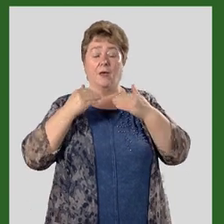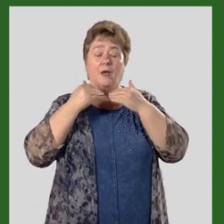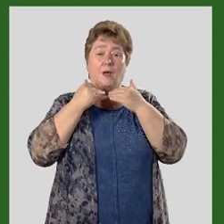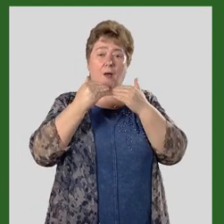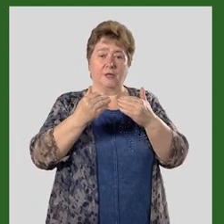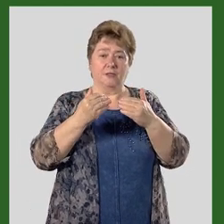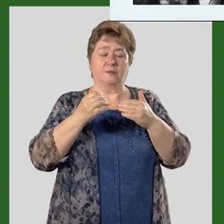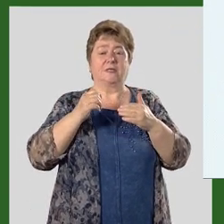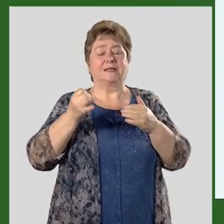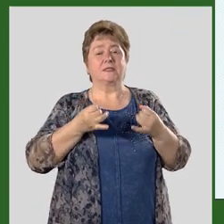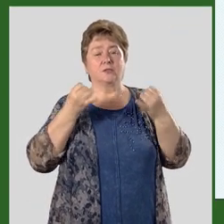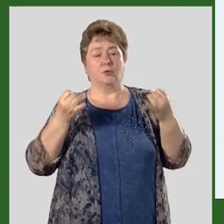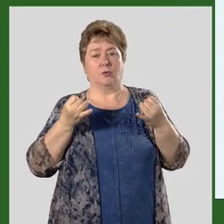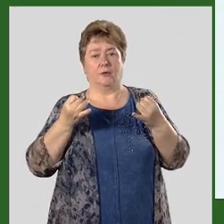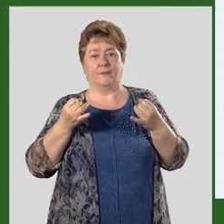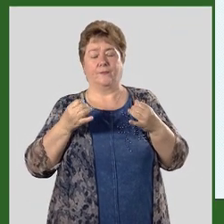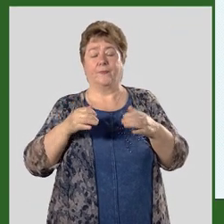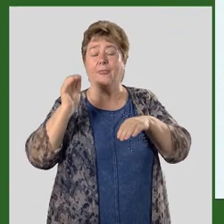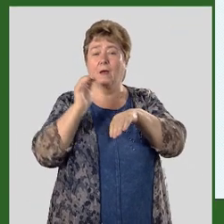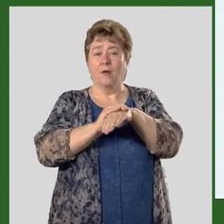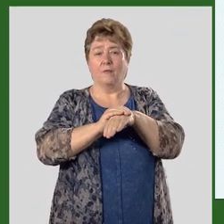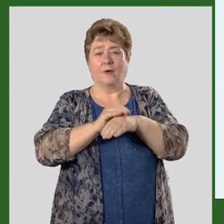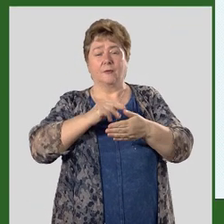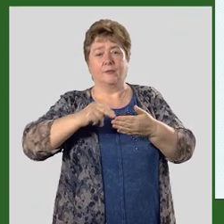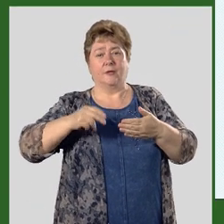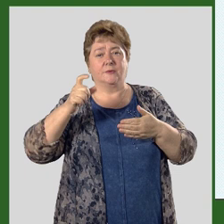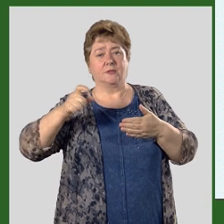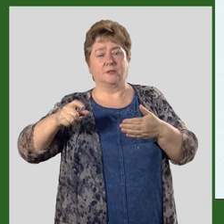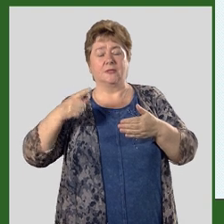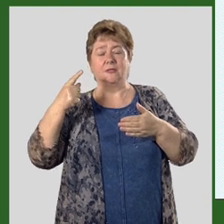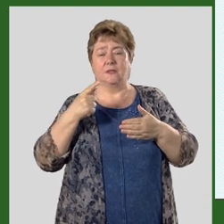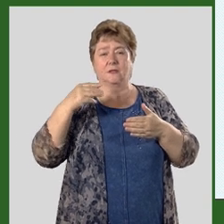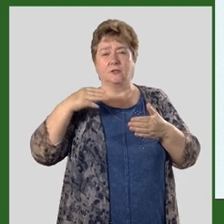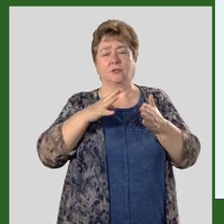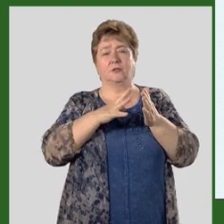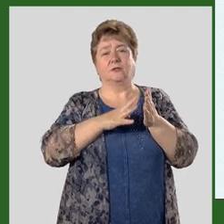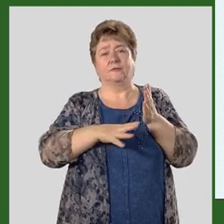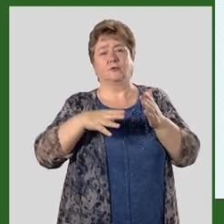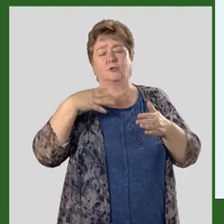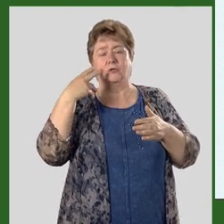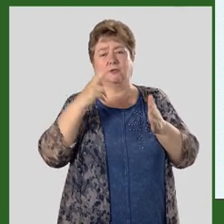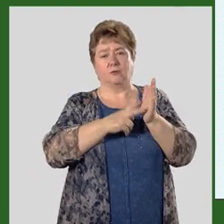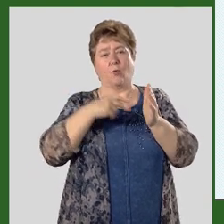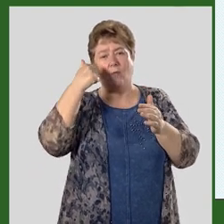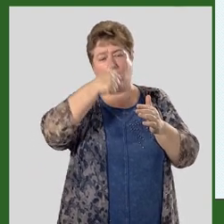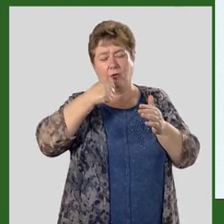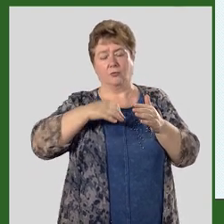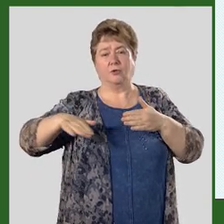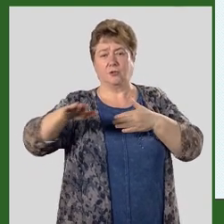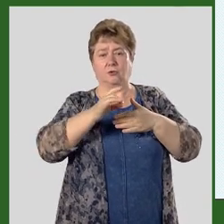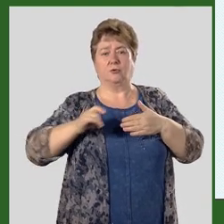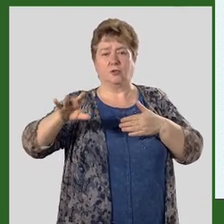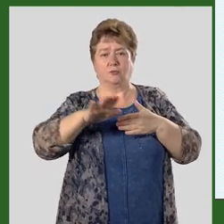Обратимся к истории. По данным переписи населения в 1897 году на